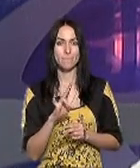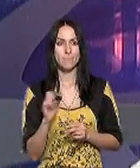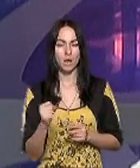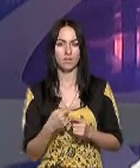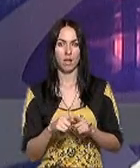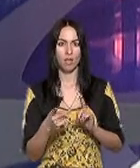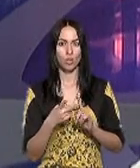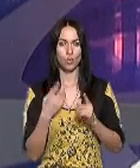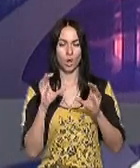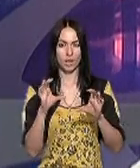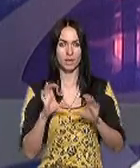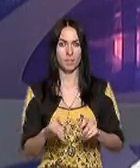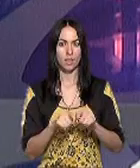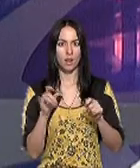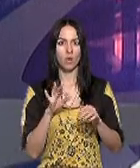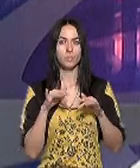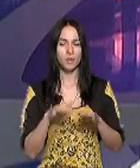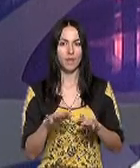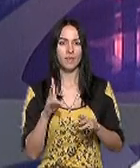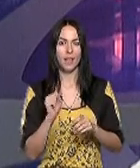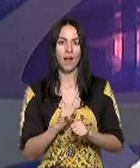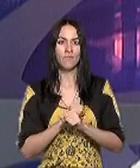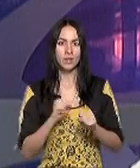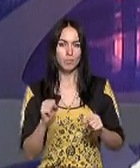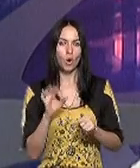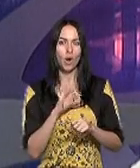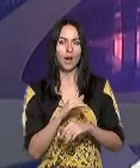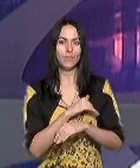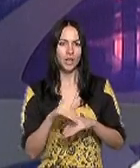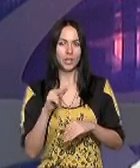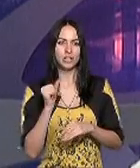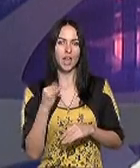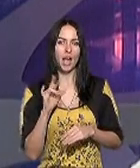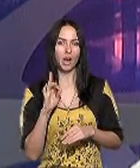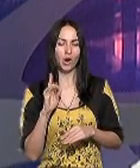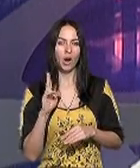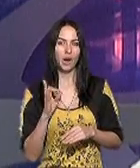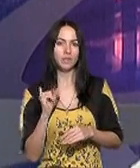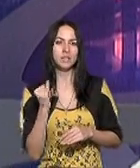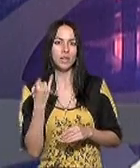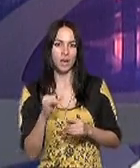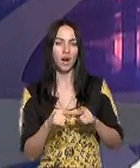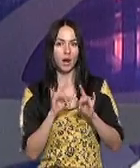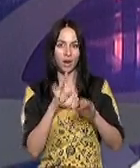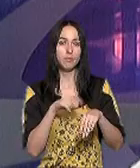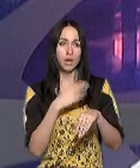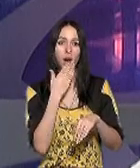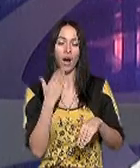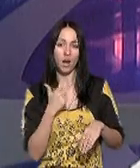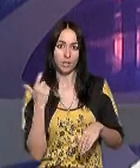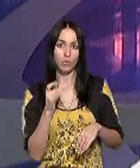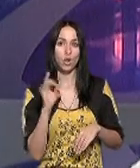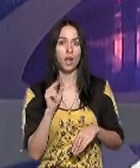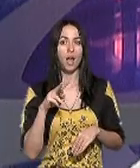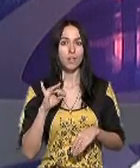кримінальне провадження у справі про вибух на вулиці Чайковській, розповіла речниця поліції Харківщини Оксана Калмикова. За її словами, підозрюваних